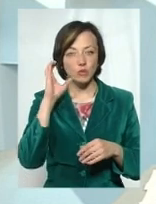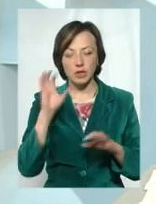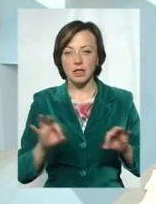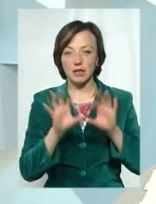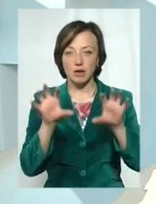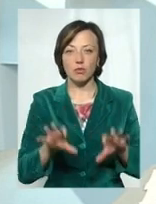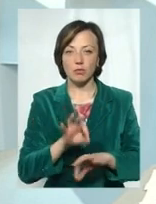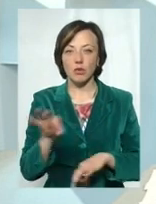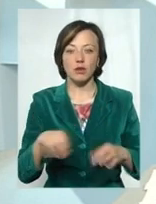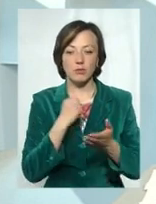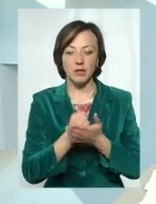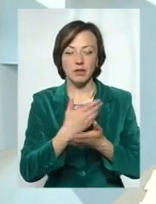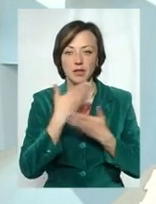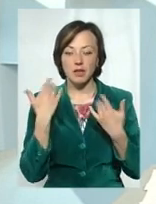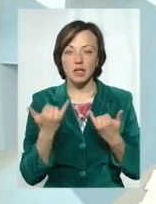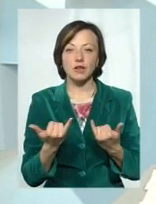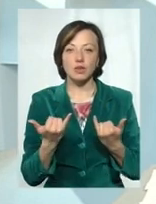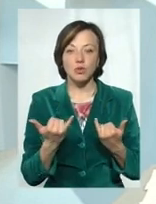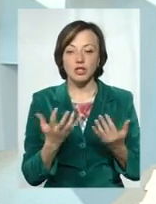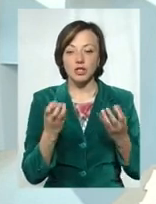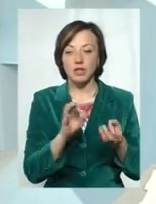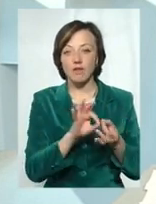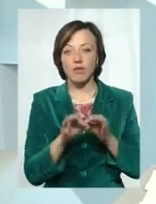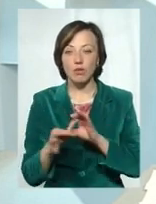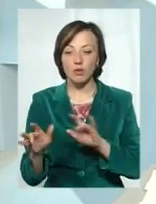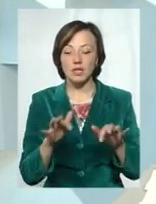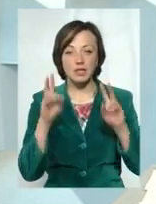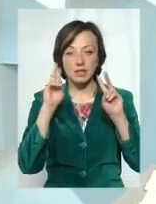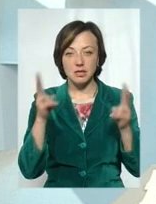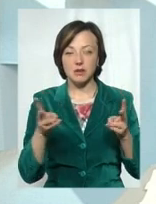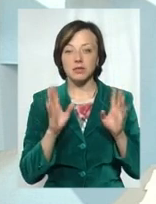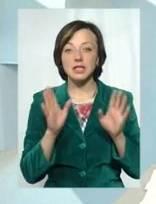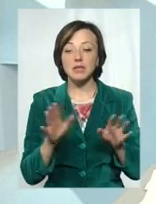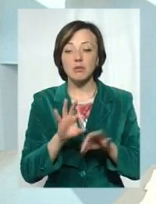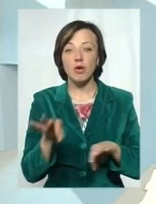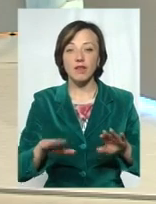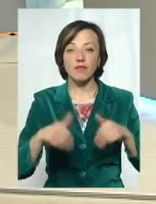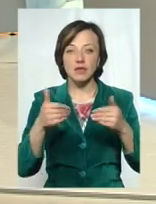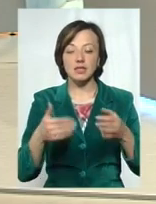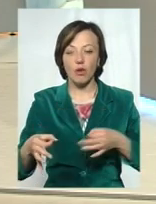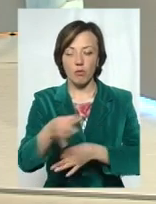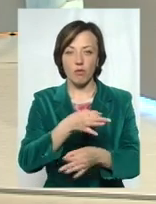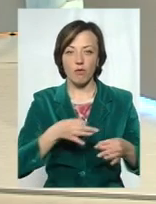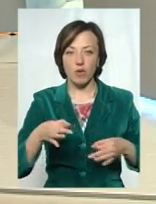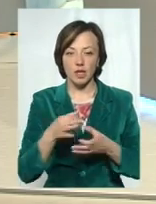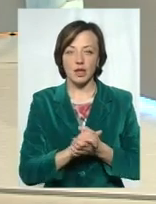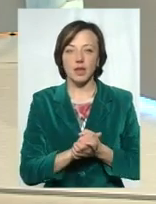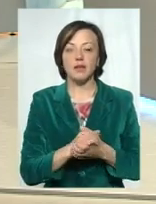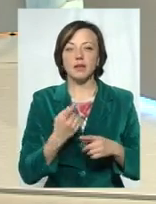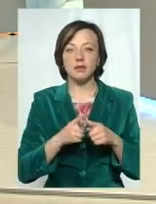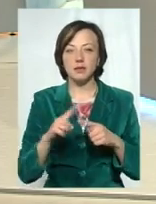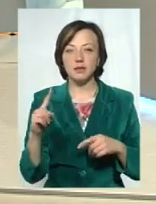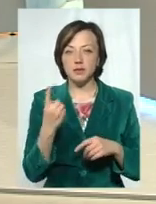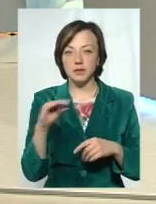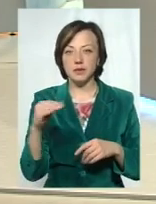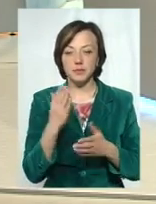ніякого законопроекту прийнято. Тому ми на сьогодні формули ще немає. Ми бачимо тільки проєкт, який винесений на обговорення. Тобто це до 1